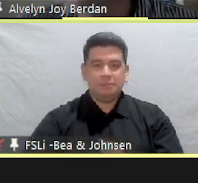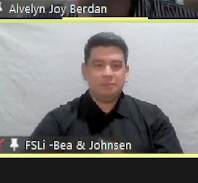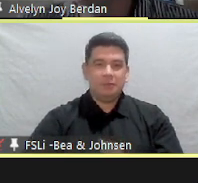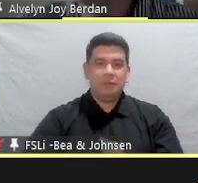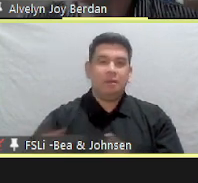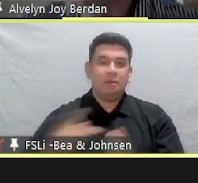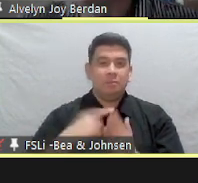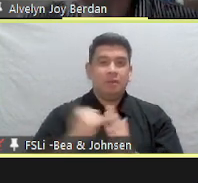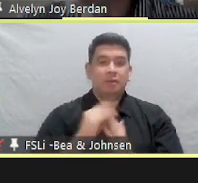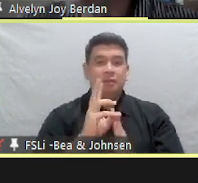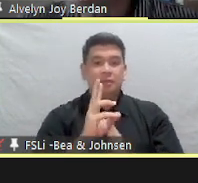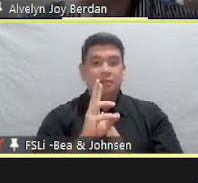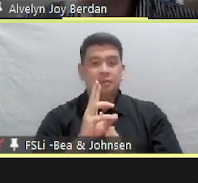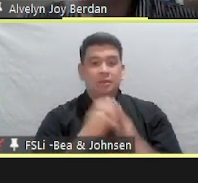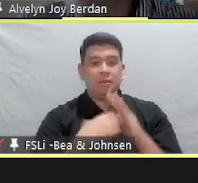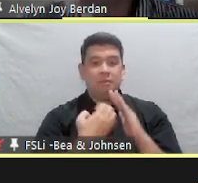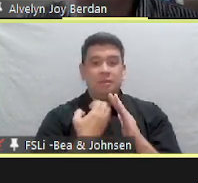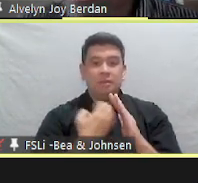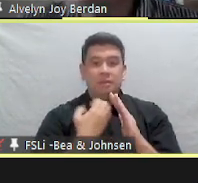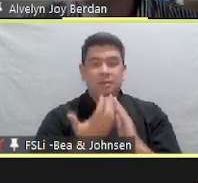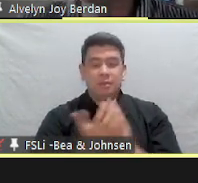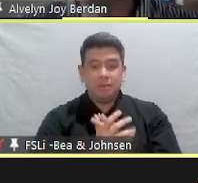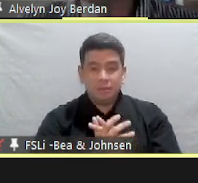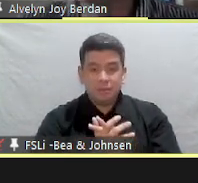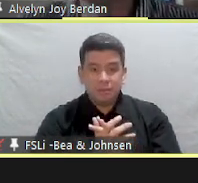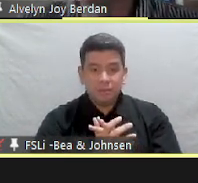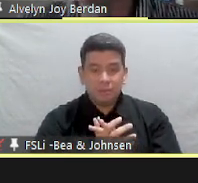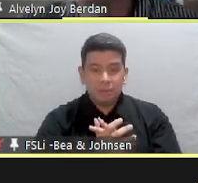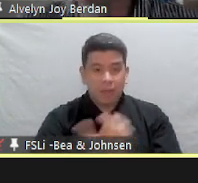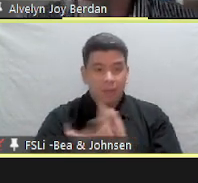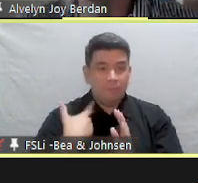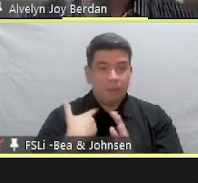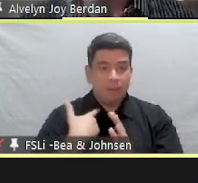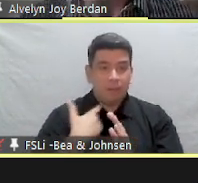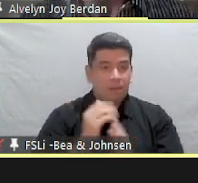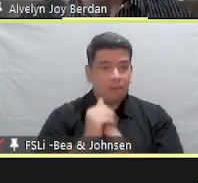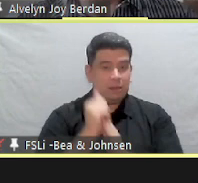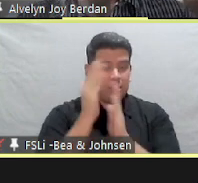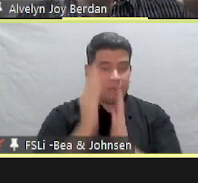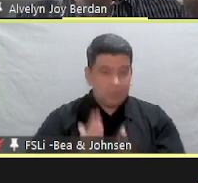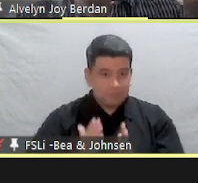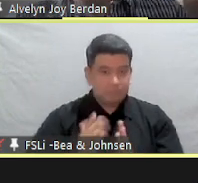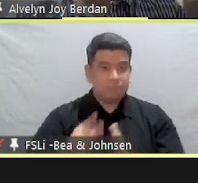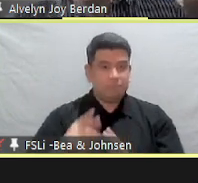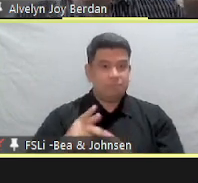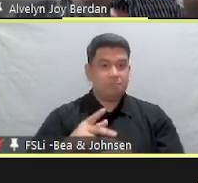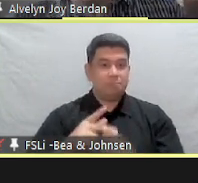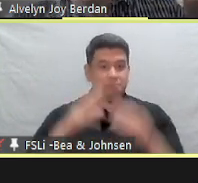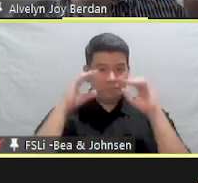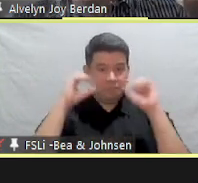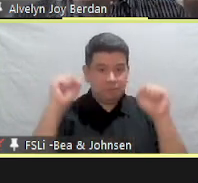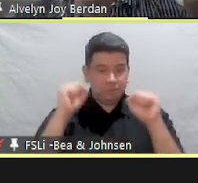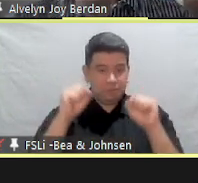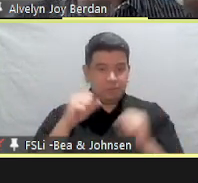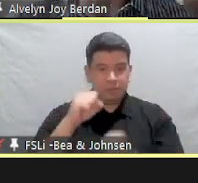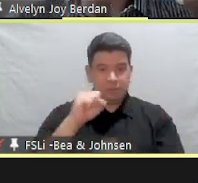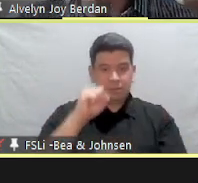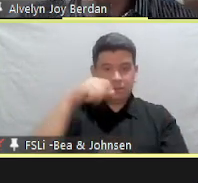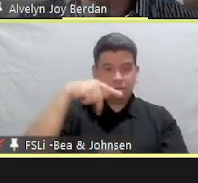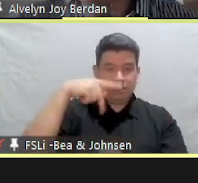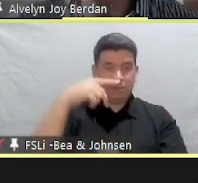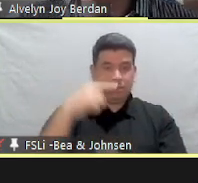pangunguna po ni Binibining Likha Pilien na siya pong presidente ng kanilang SPG organization.